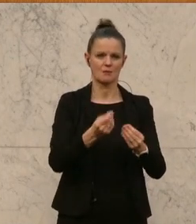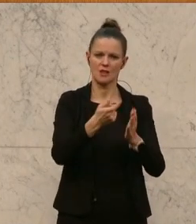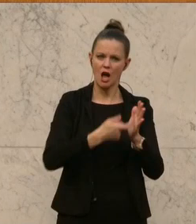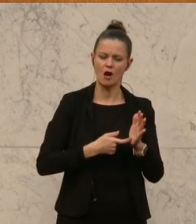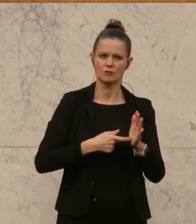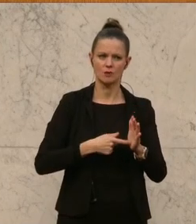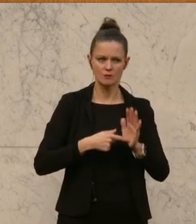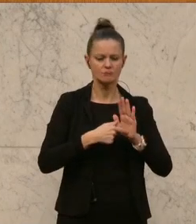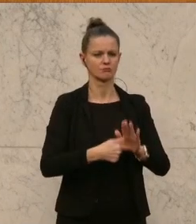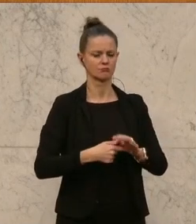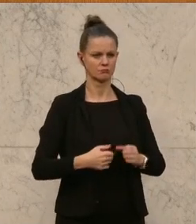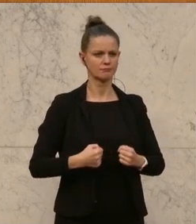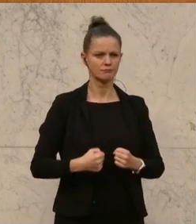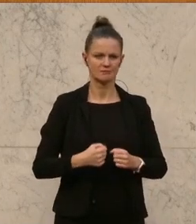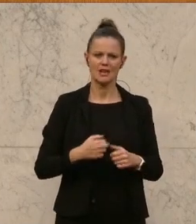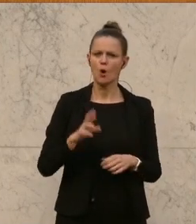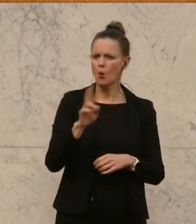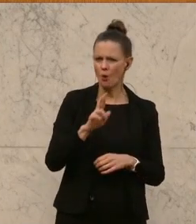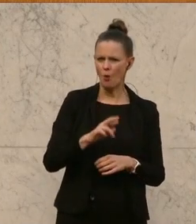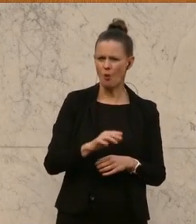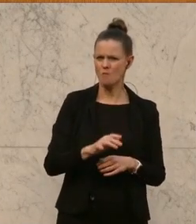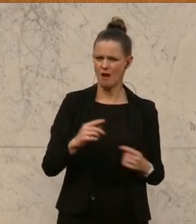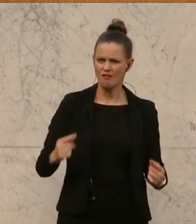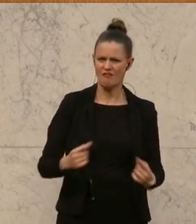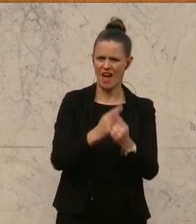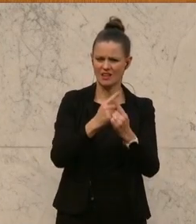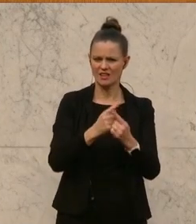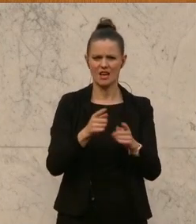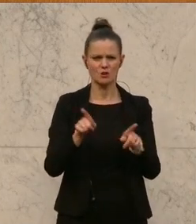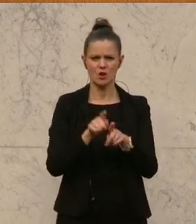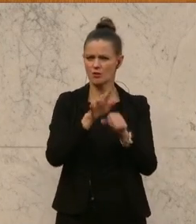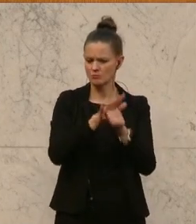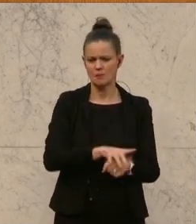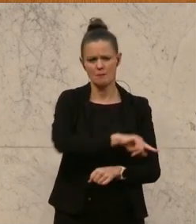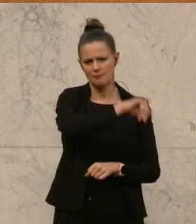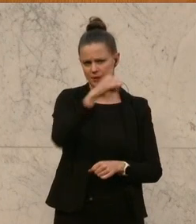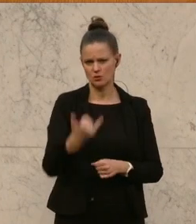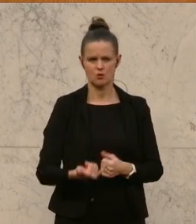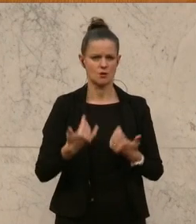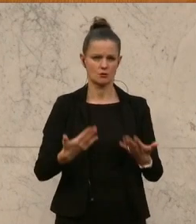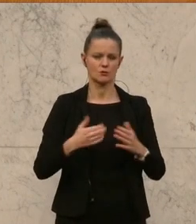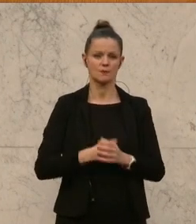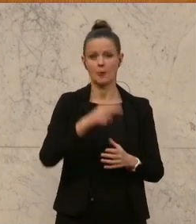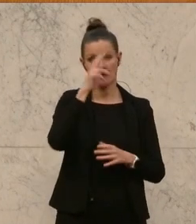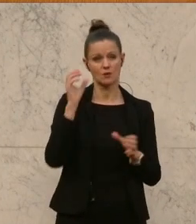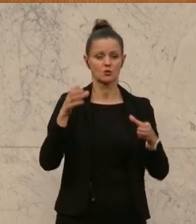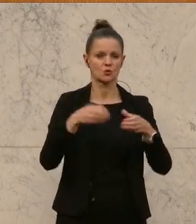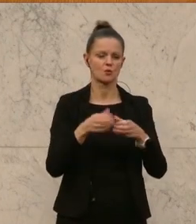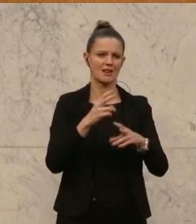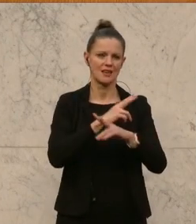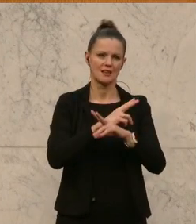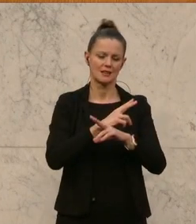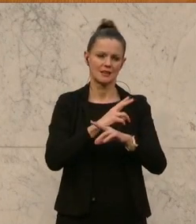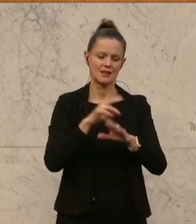bekommen. Denn Roma-Feindlichkeit und Diskriminierung, wie gesagt, finden auch heute noch statt. Im Volksgruppengesetz Österreichs wurde die